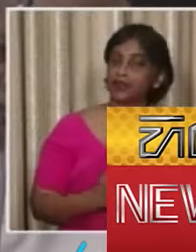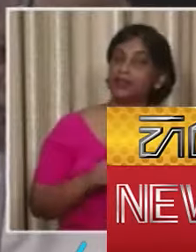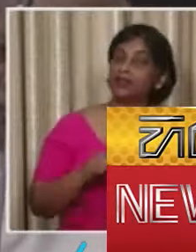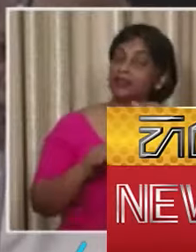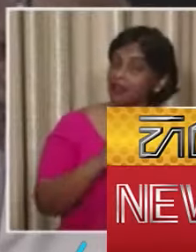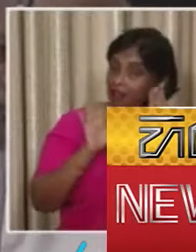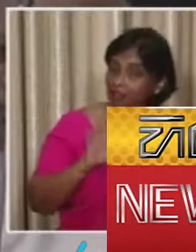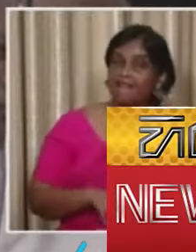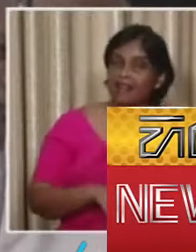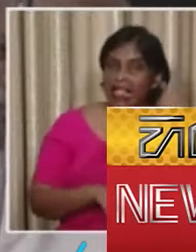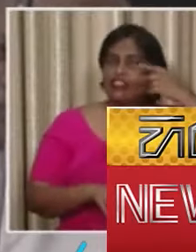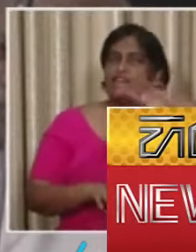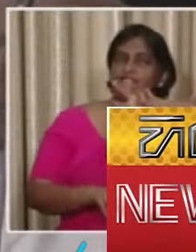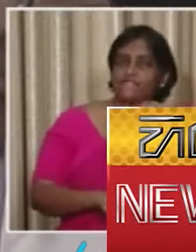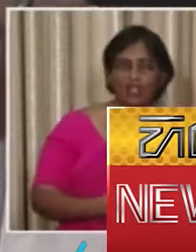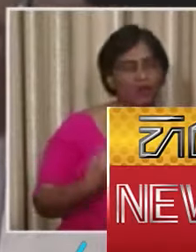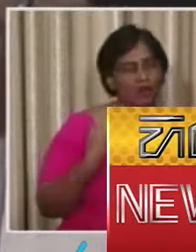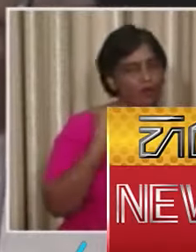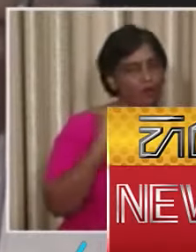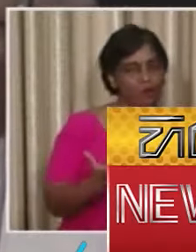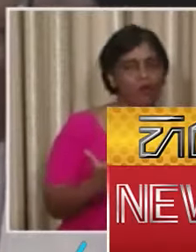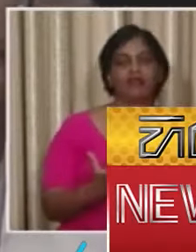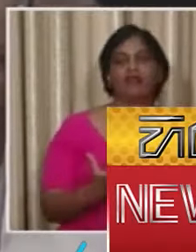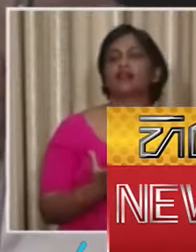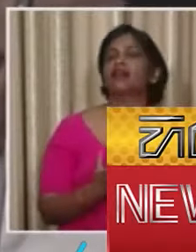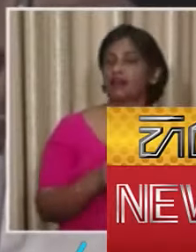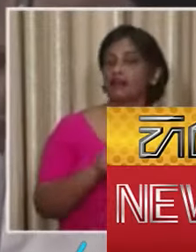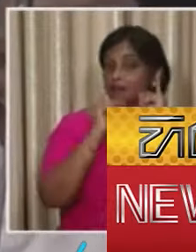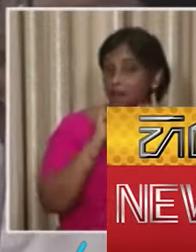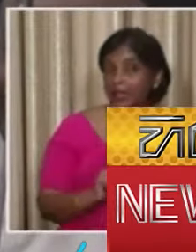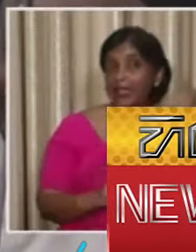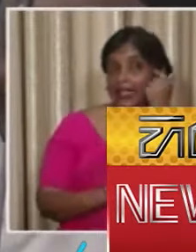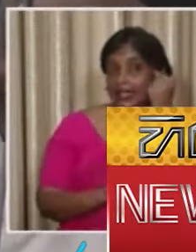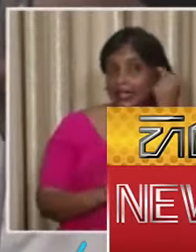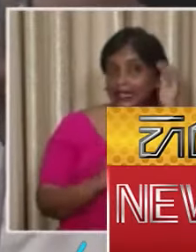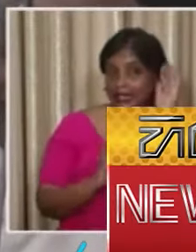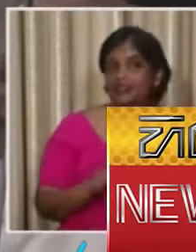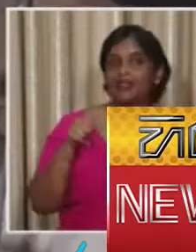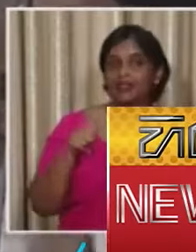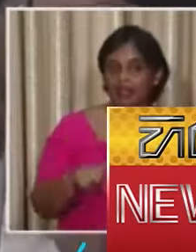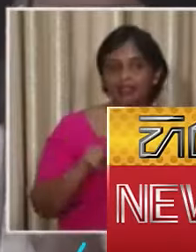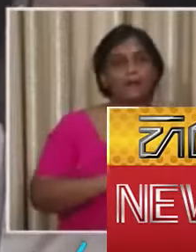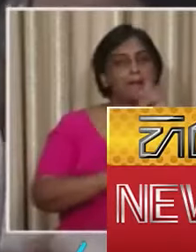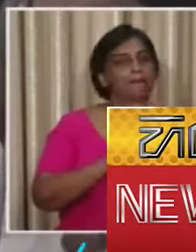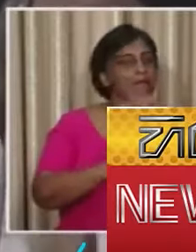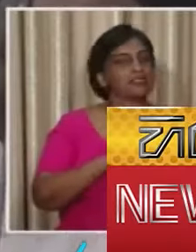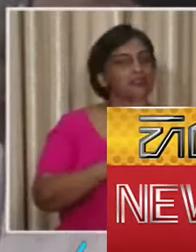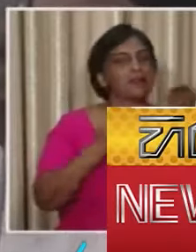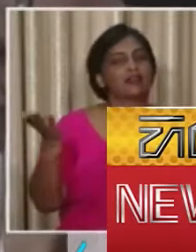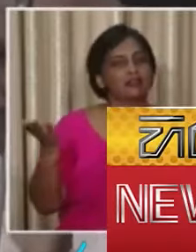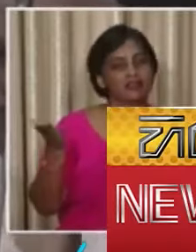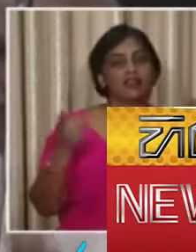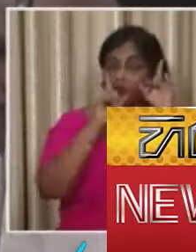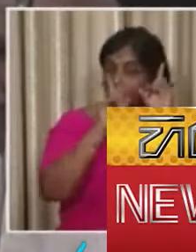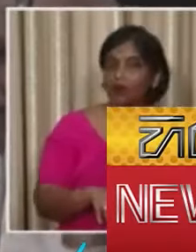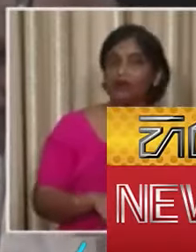උන්නේම වැටෙයි කියලා. අපරාධේ. අන්න එහෙම කාලකන්ණි සිතුවිලි තියෙන අය අදත් මේ සමාජයේ ඉන්නවා. මම